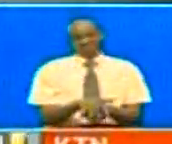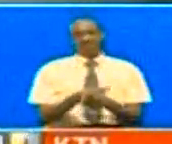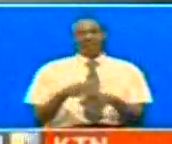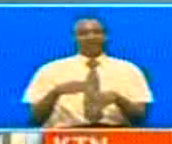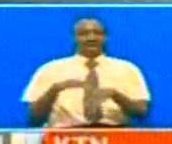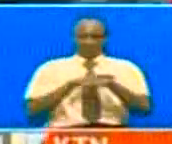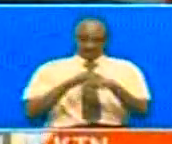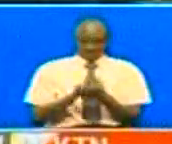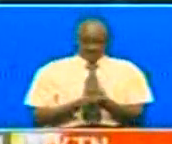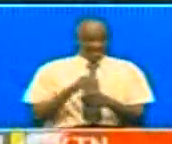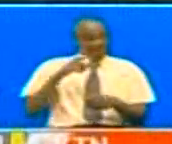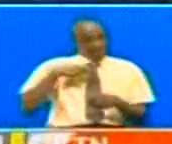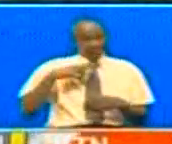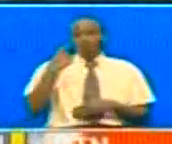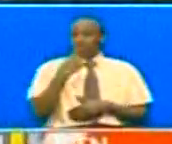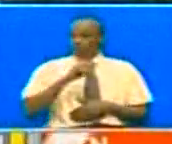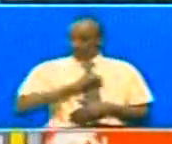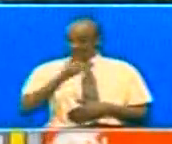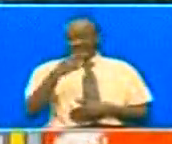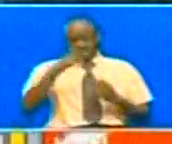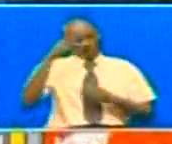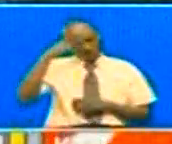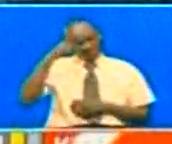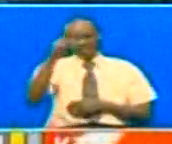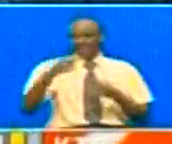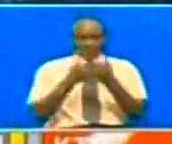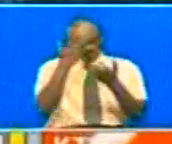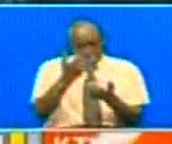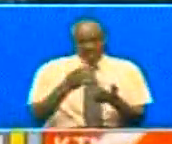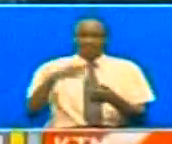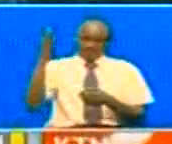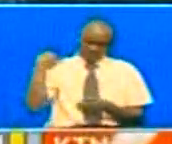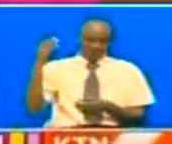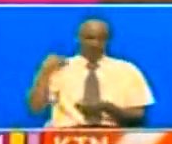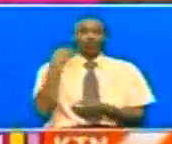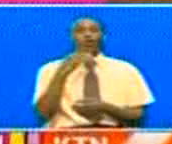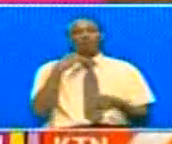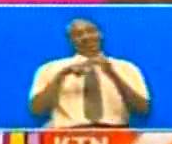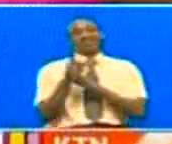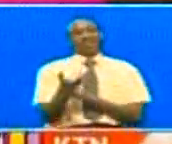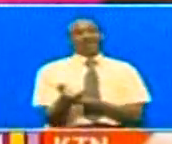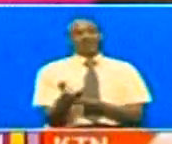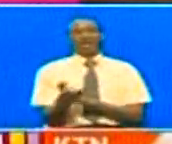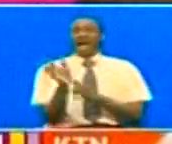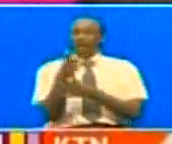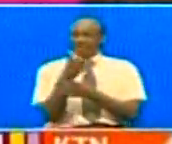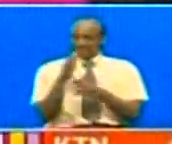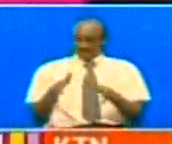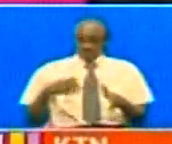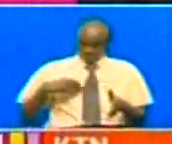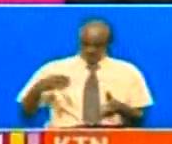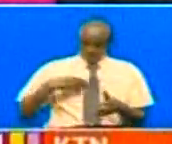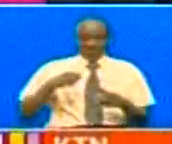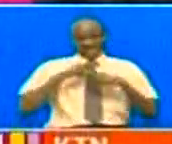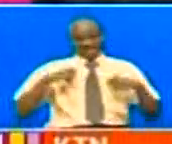Wenye mkahawa hata hivyo wamedai kuwa sera hiyo iliwekwa baada ya kuvamiwa na majambazi. Ubalozi wa China nchini hata hivyo umeonya